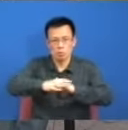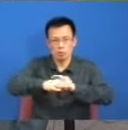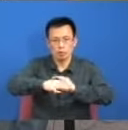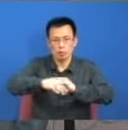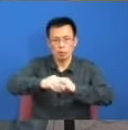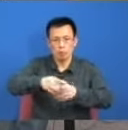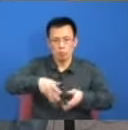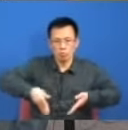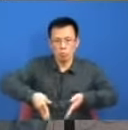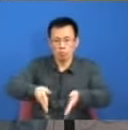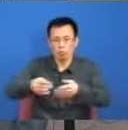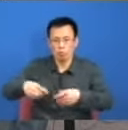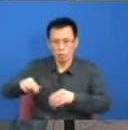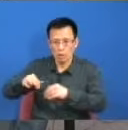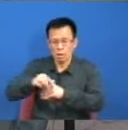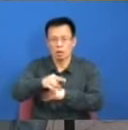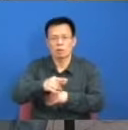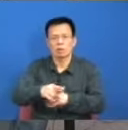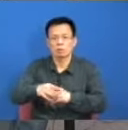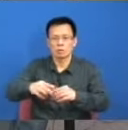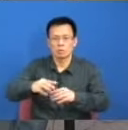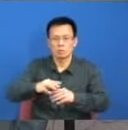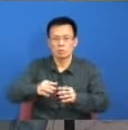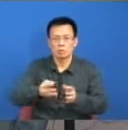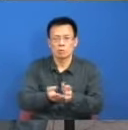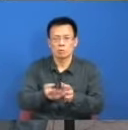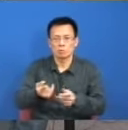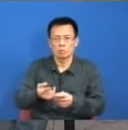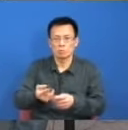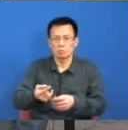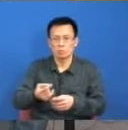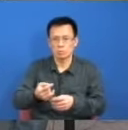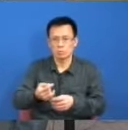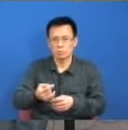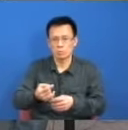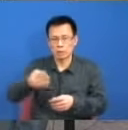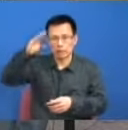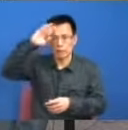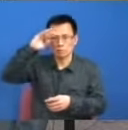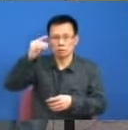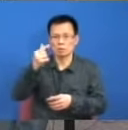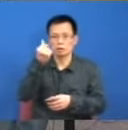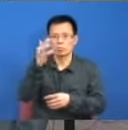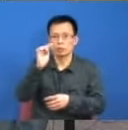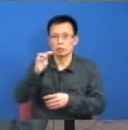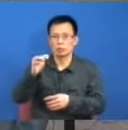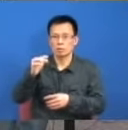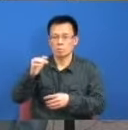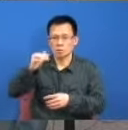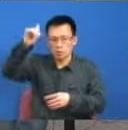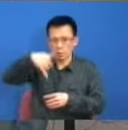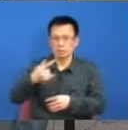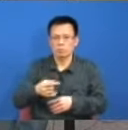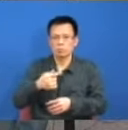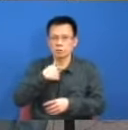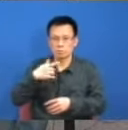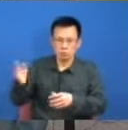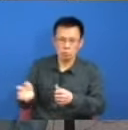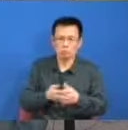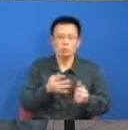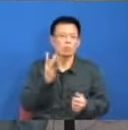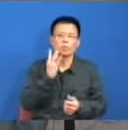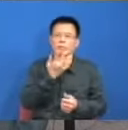道中、 警察要趕到十點鐘之後要清場那都沒辦法 了是是是 但係事前